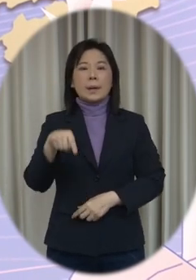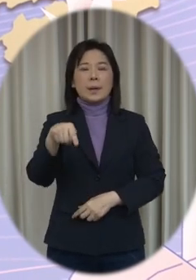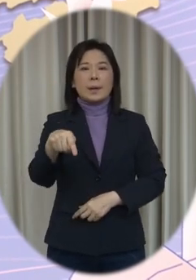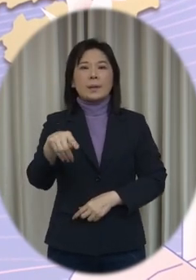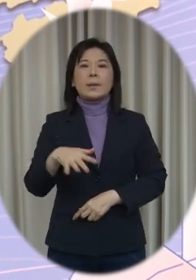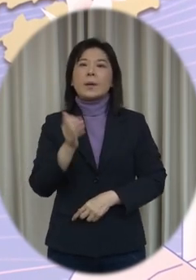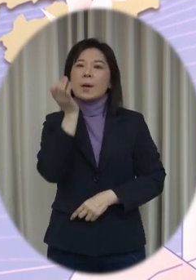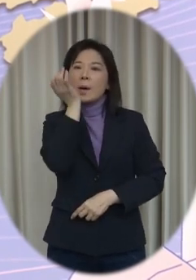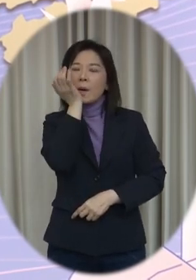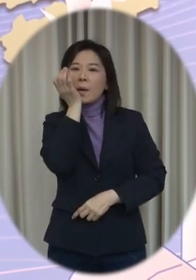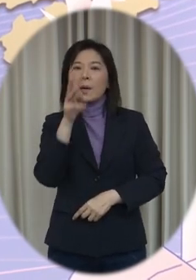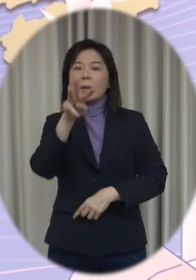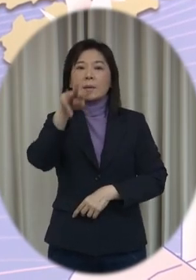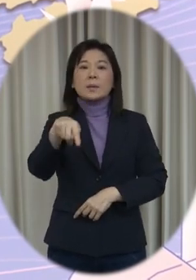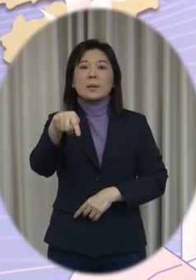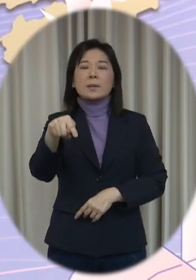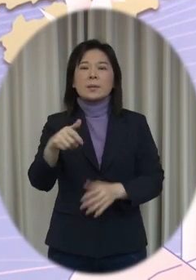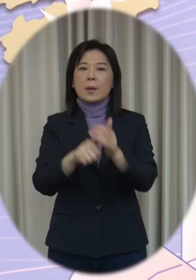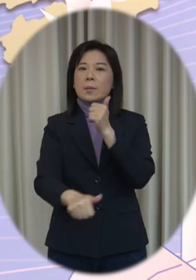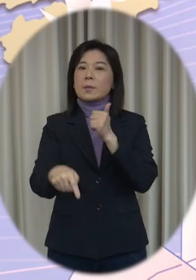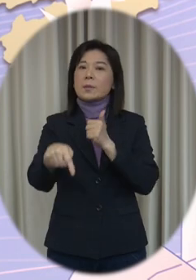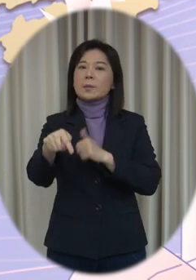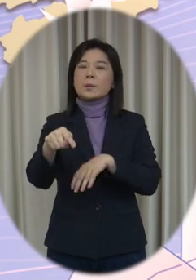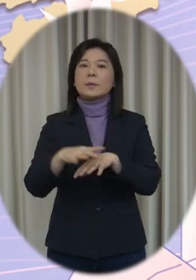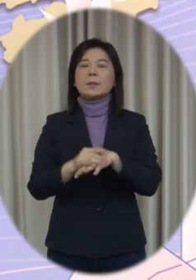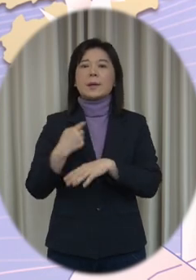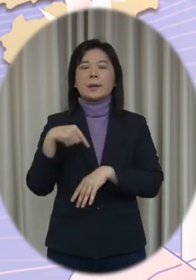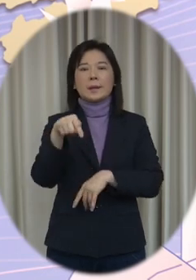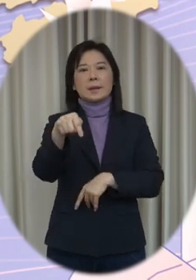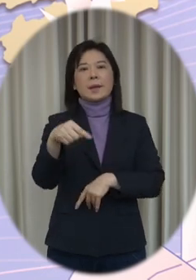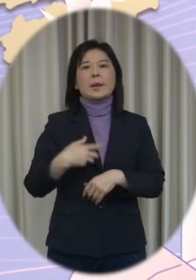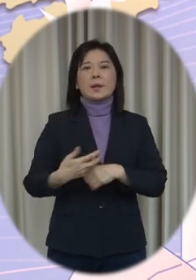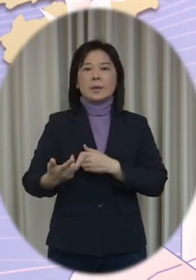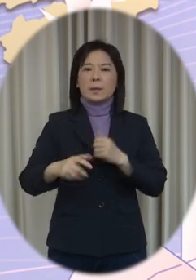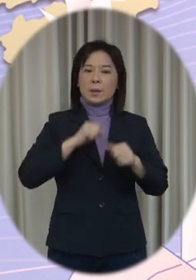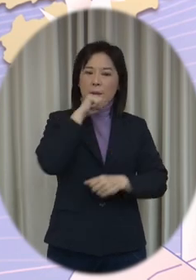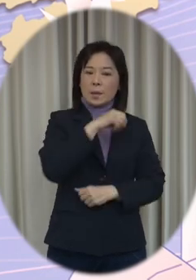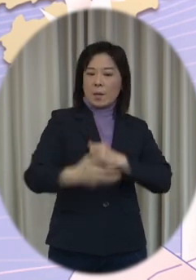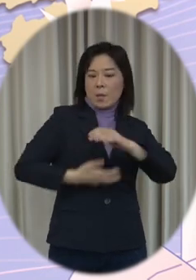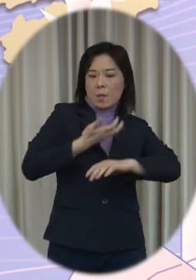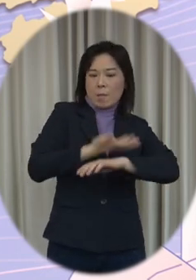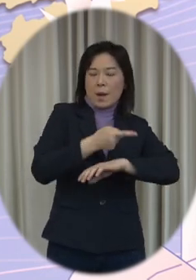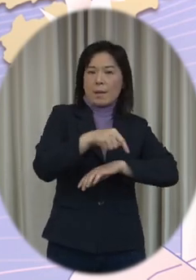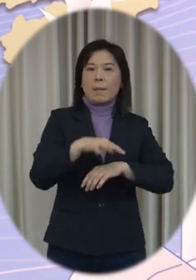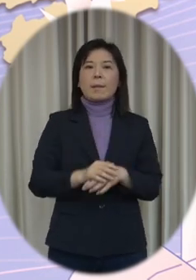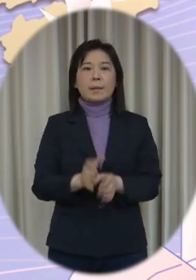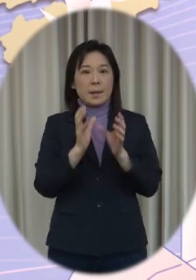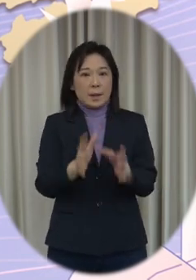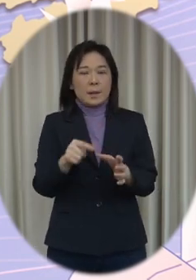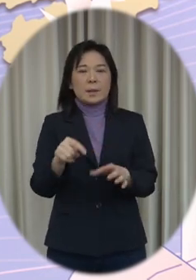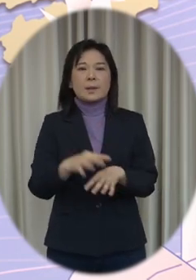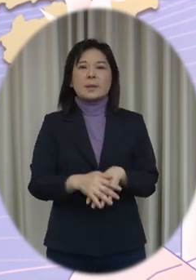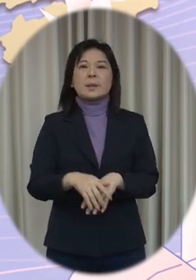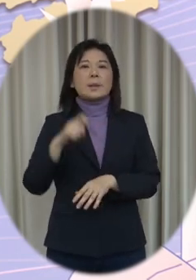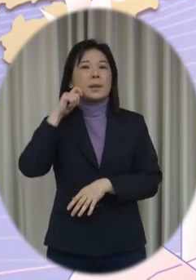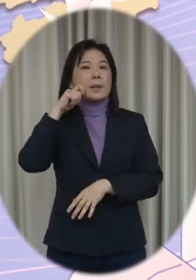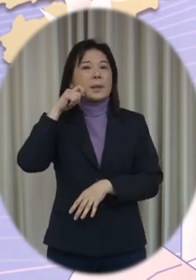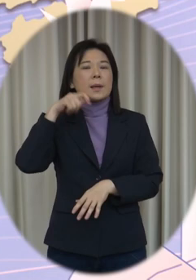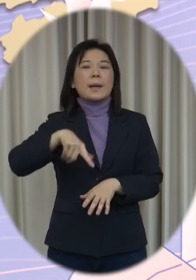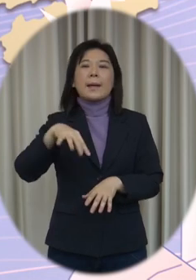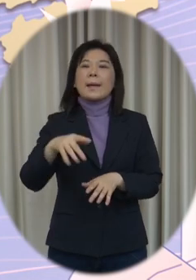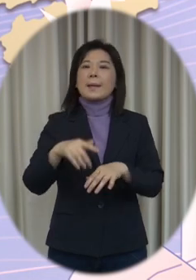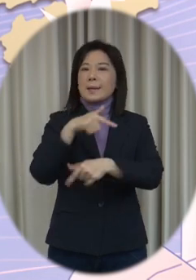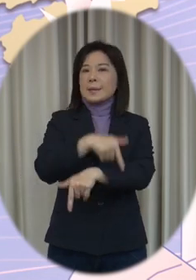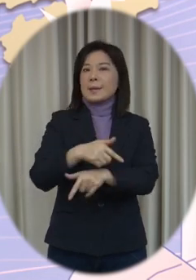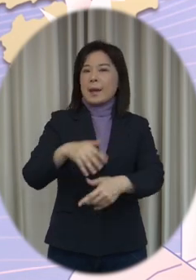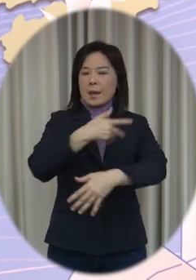川县的八田雨衣为台湾奉献心力，建设嘉南大郡和乌山头水库。他